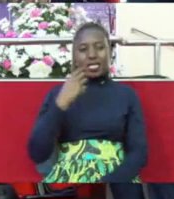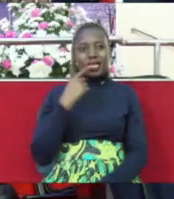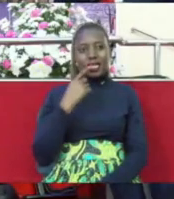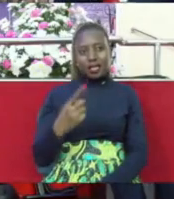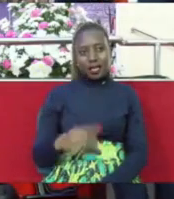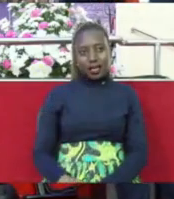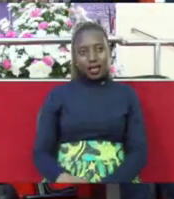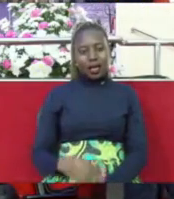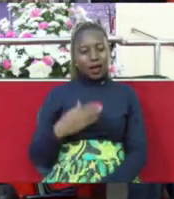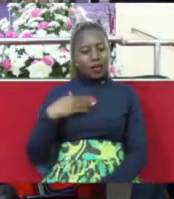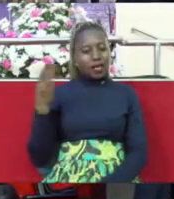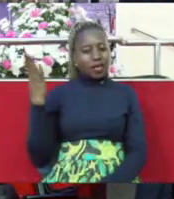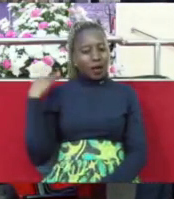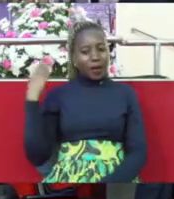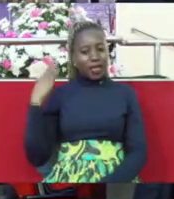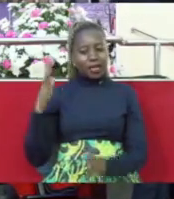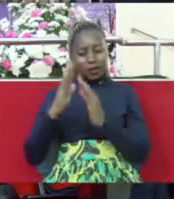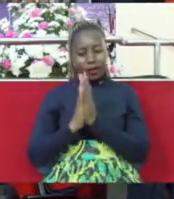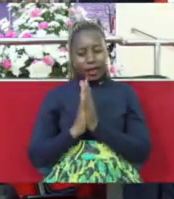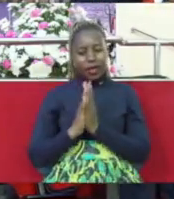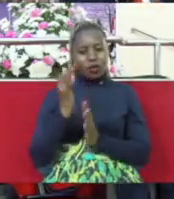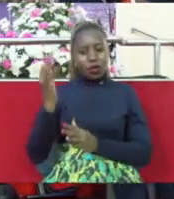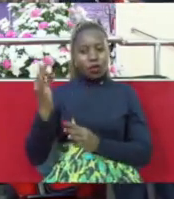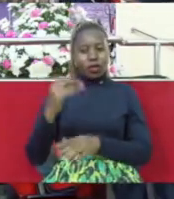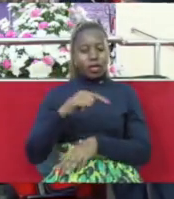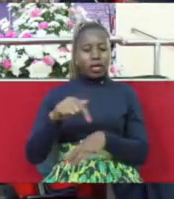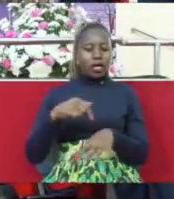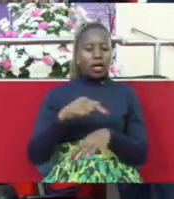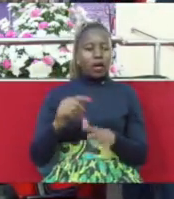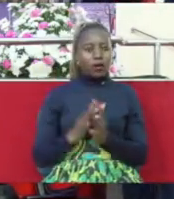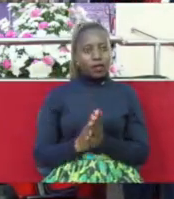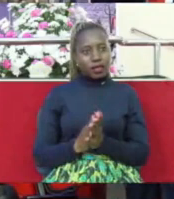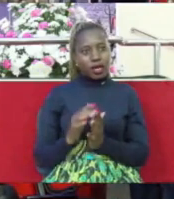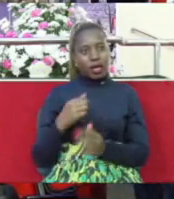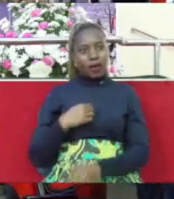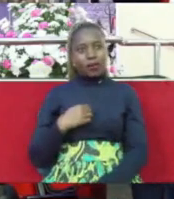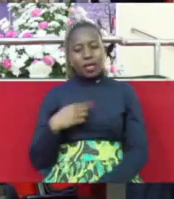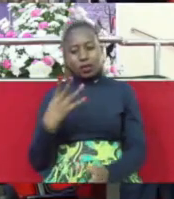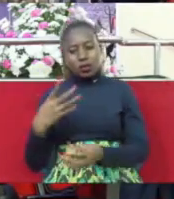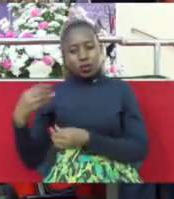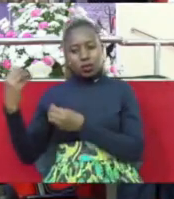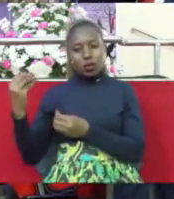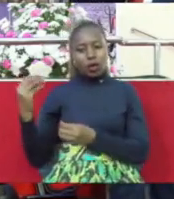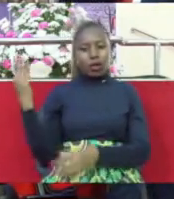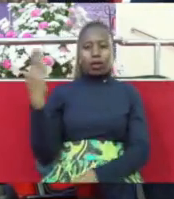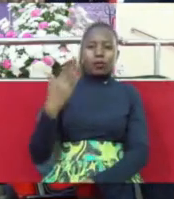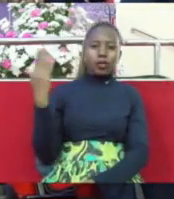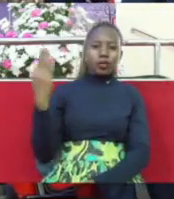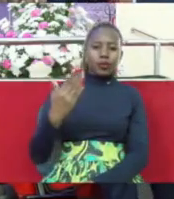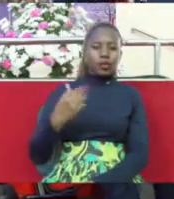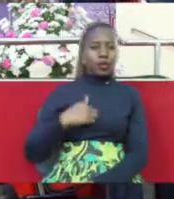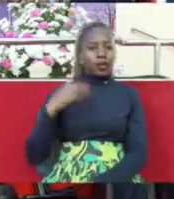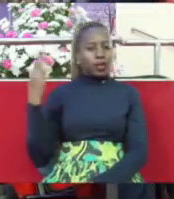pray for 3 hours. Nilikuwa naomba kwa masaa matatu. I used to witness. Nilikuwa naenda kushuhudia. I used to sing. I used to